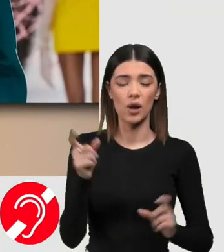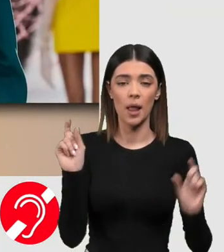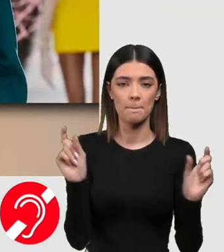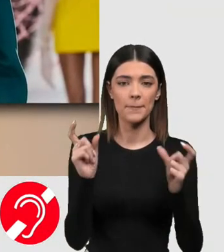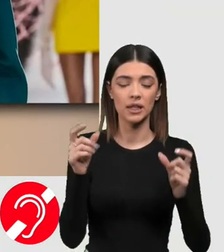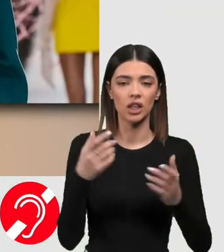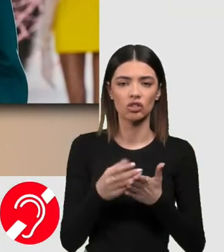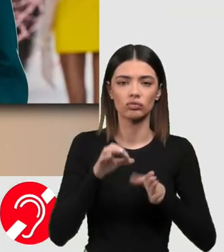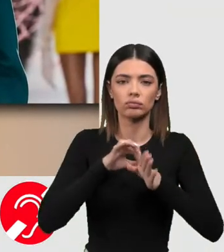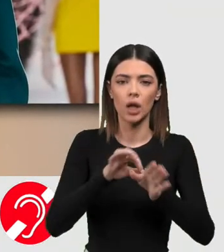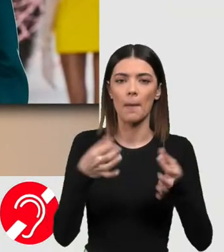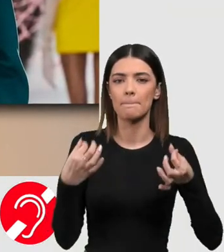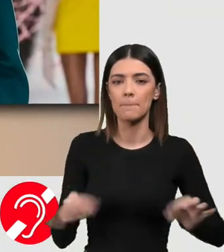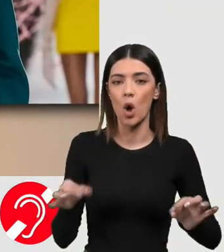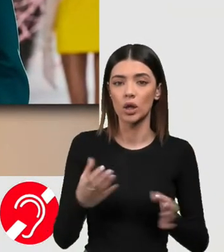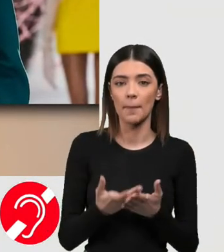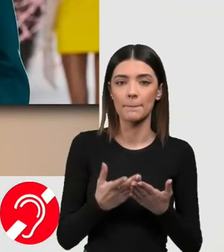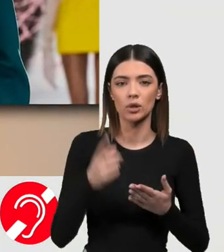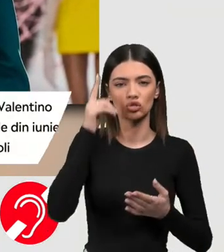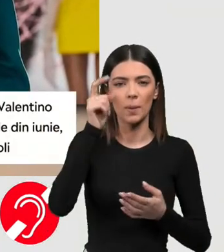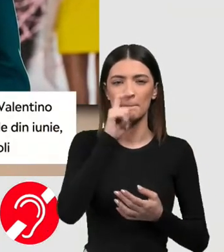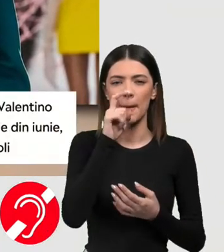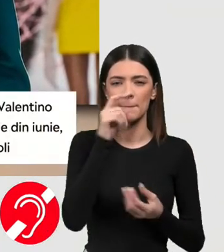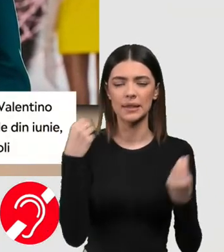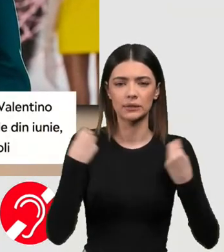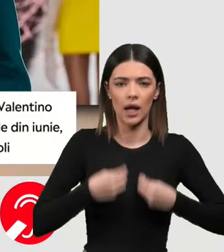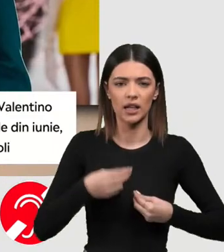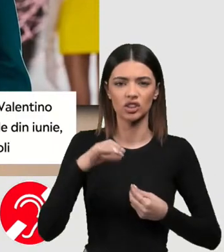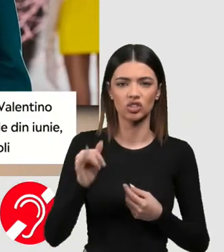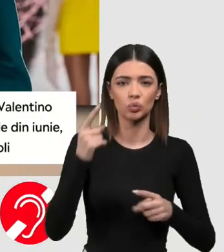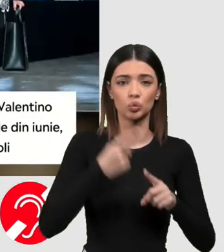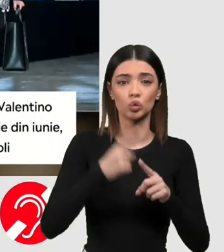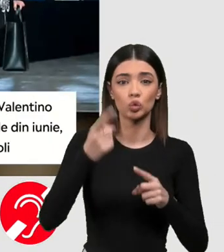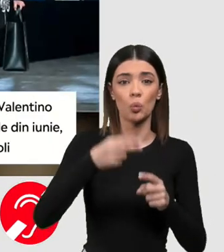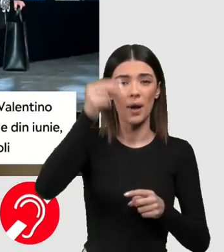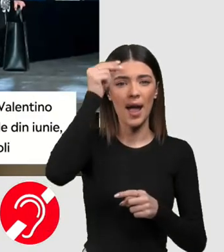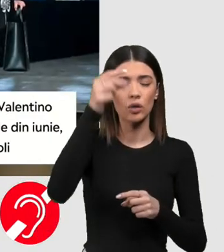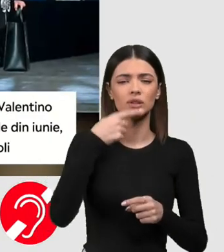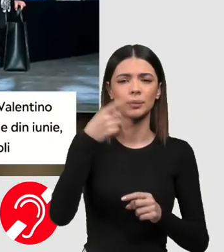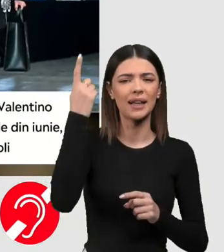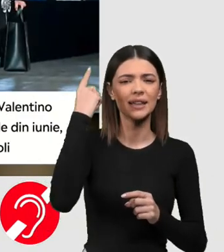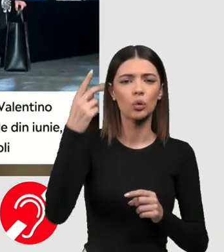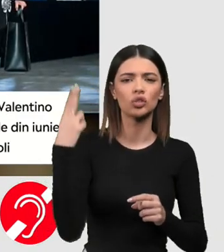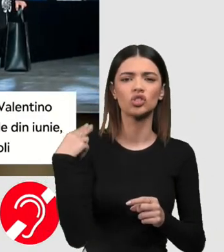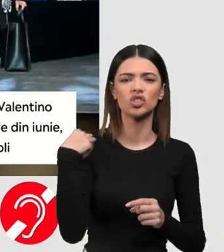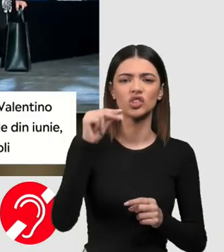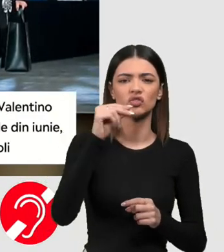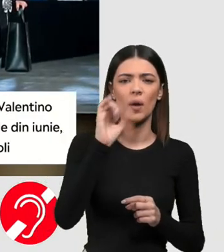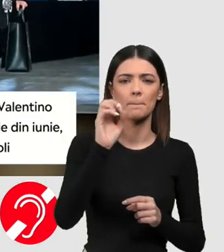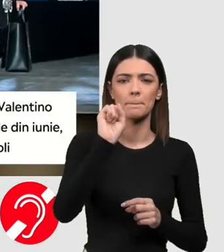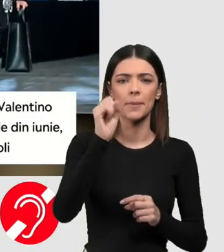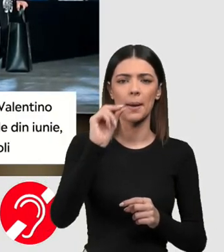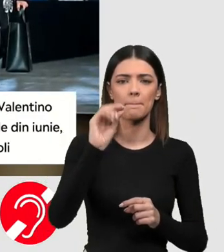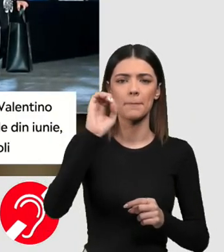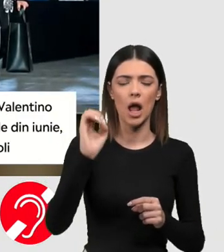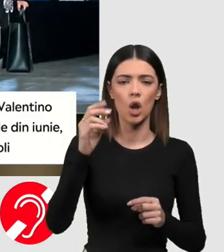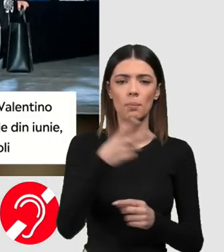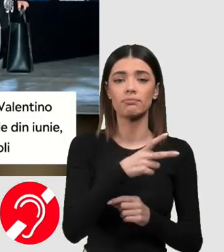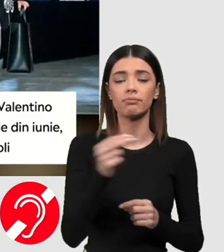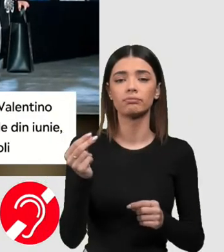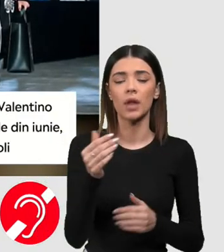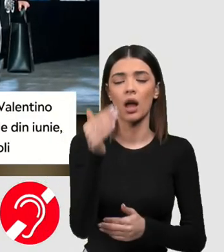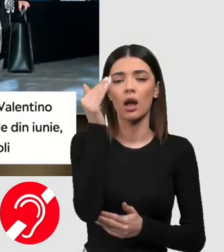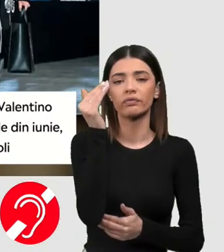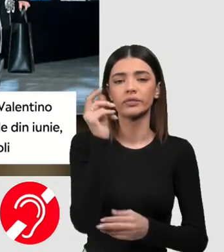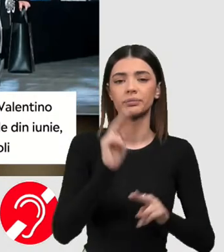Valentino anulează show-urile din iunie dedicate colecției de îmbrăcăminte pentru bărbați, dar și la Haute Couture, după anunțul făcut săptămâna trecută că directorul de